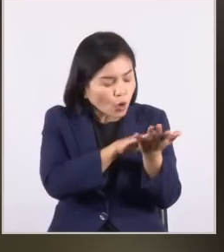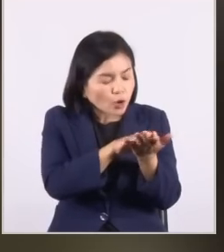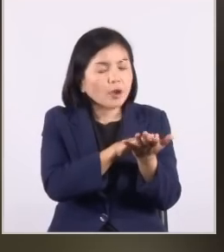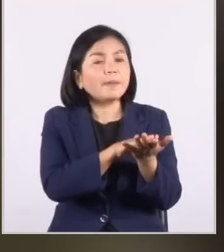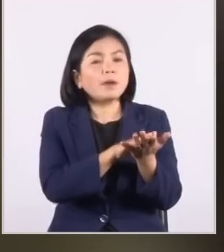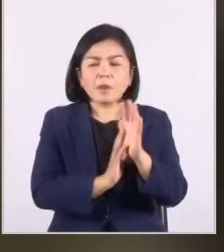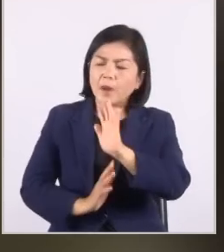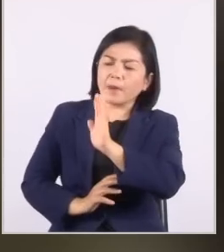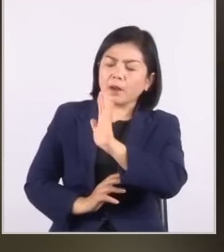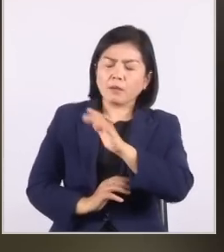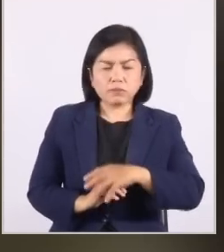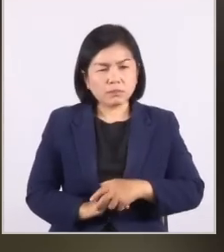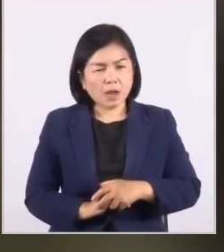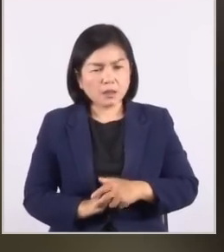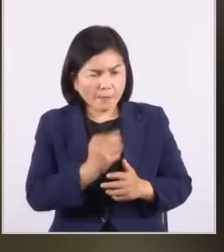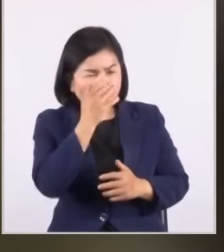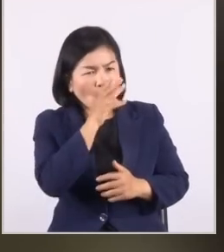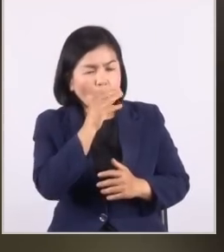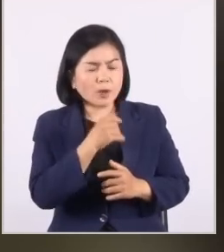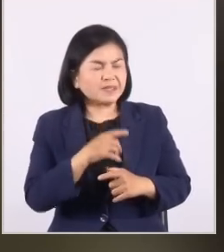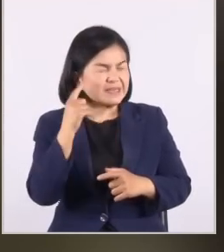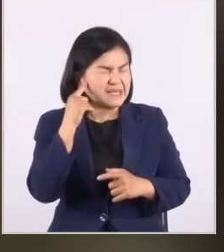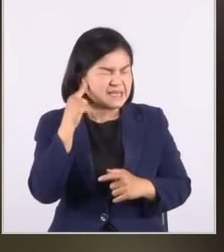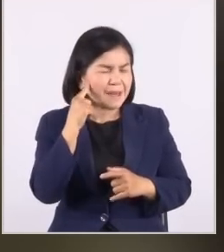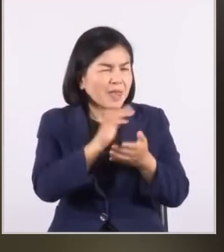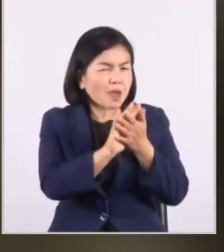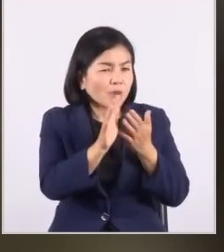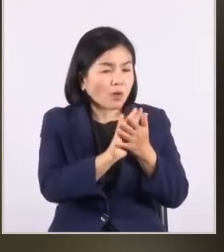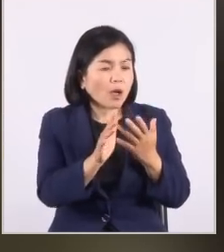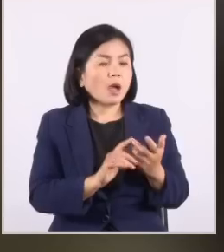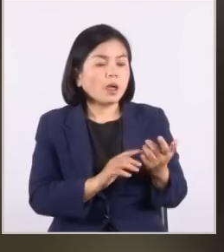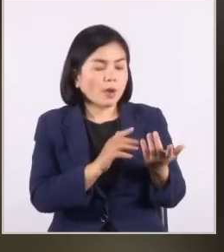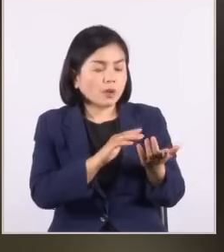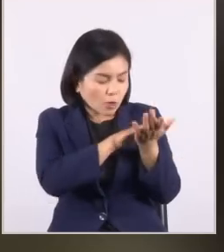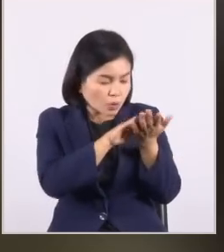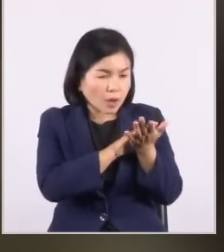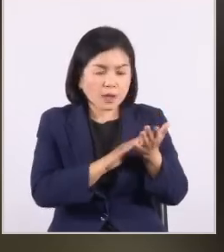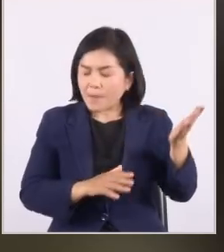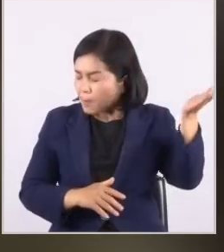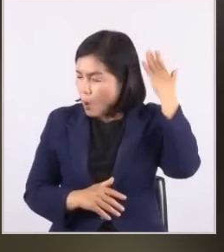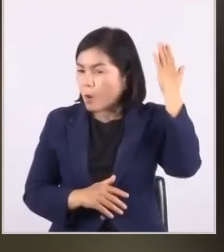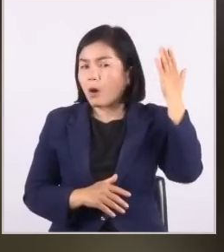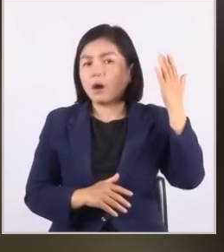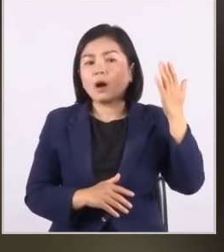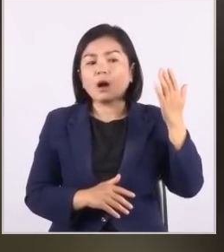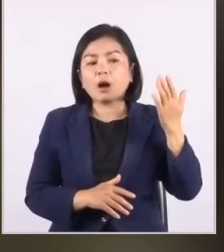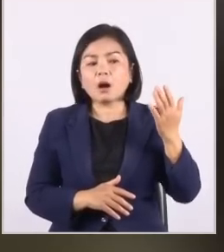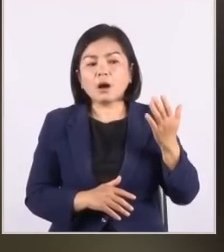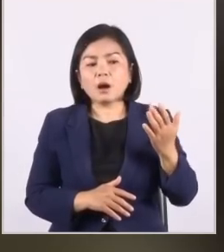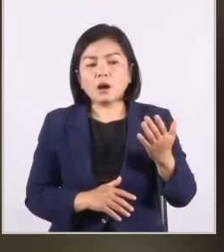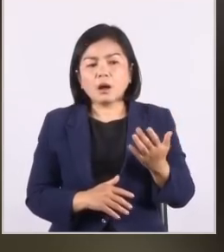่บ่ครับบ่ครับ มึงคือเมาแข็ง ขอโทษครับ ฮะ ไอ้ขอโทษ แมงเอ้ยเมาแข็งมึงเมาแข็งไ